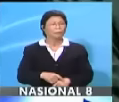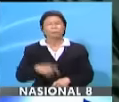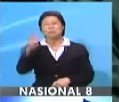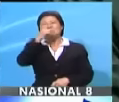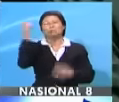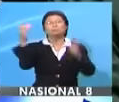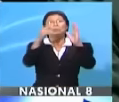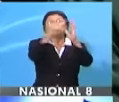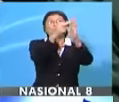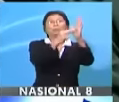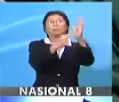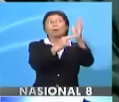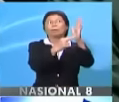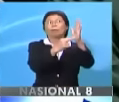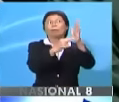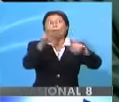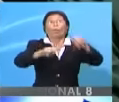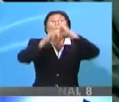laws.